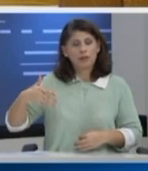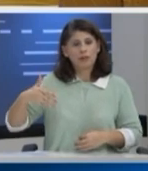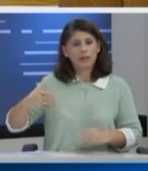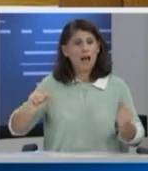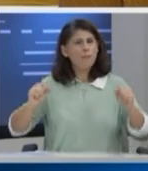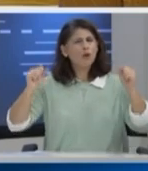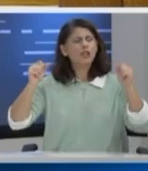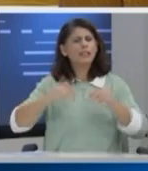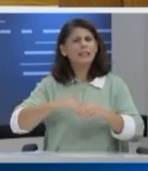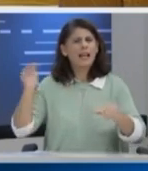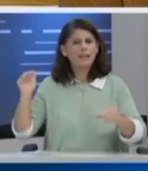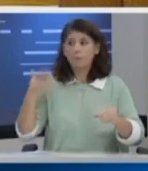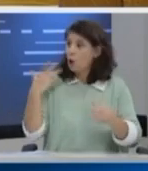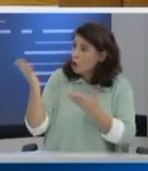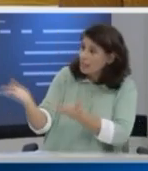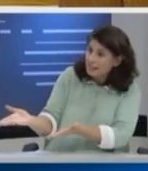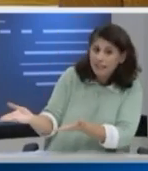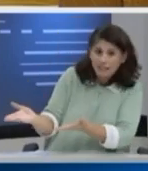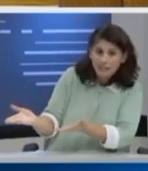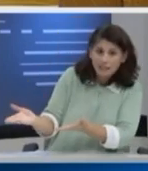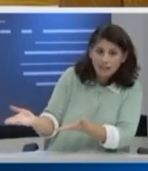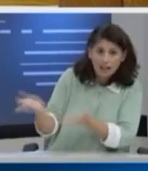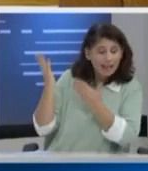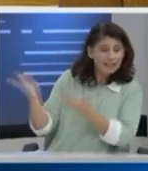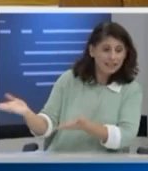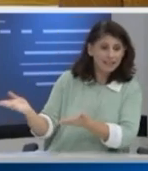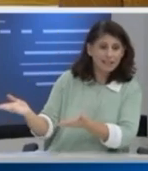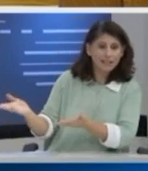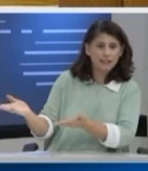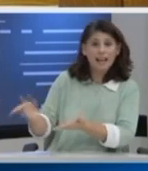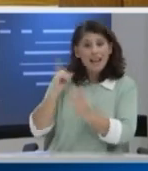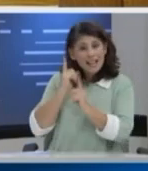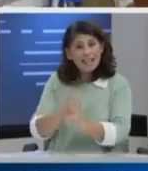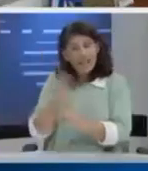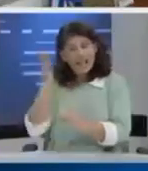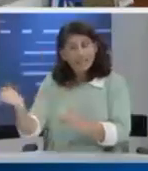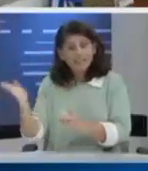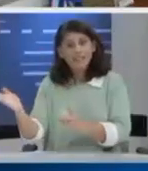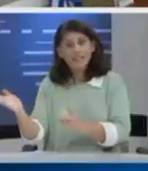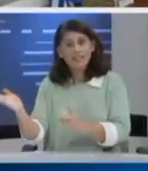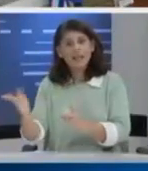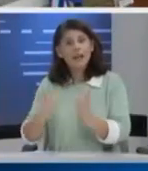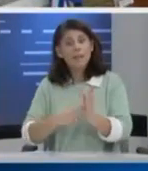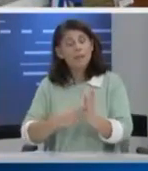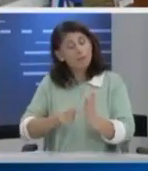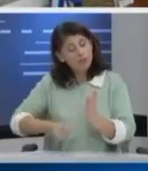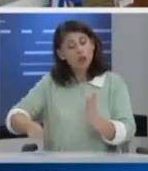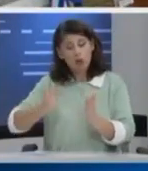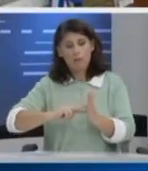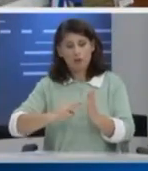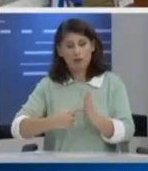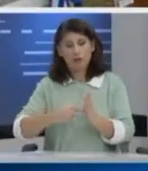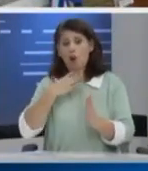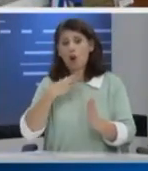αποστάτες και για αποστασίες. Ποιος εσείς? Εσείς ειδικά θα έπρεπε να είστε πιο